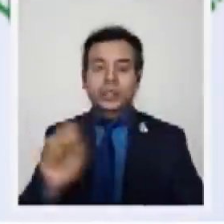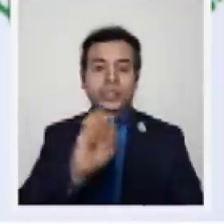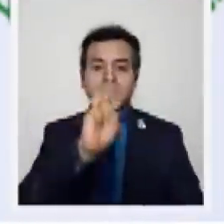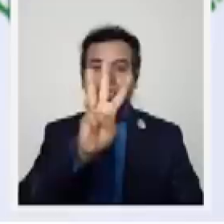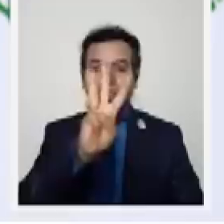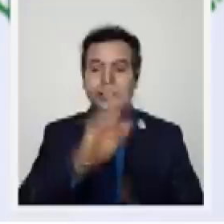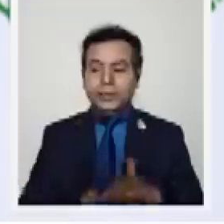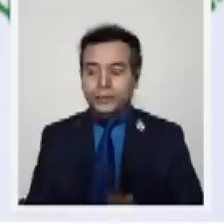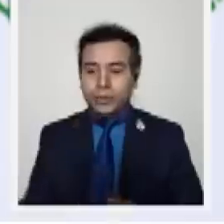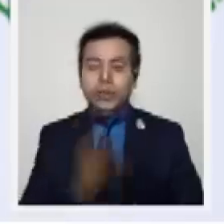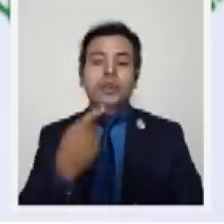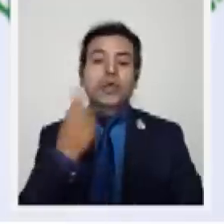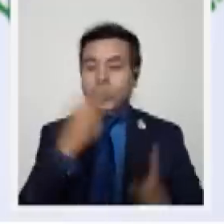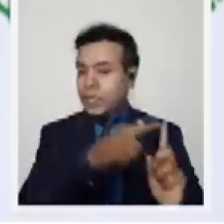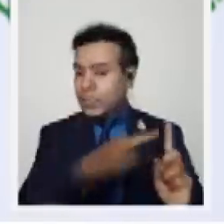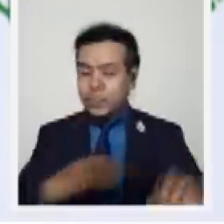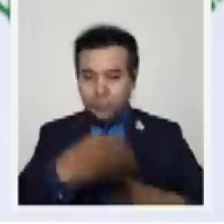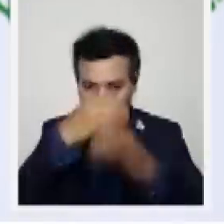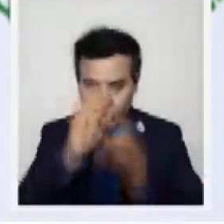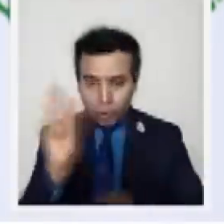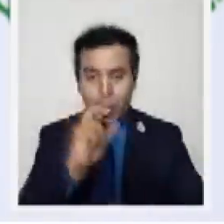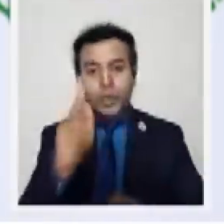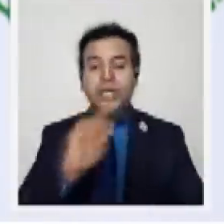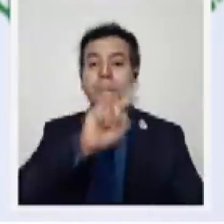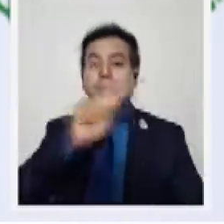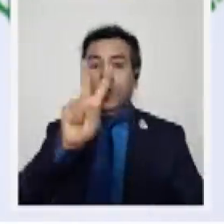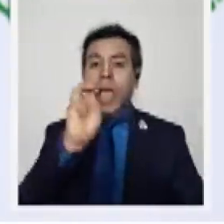50টি পরীক্ষাগারে নমুনা সংগৃহীত হয়েছে 15,103টি,